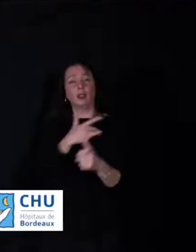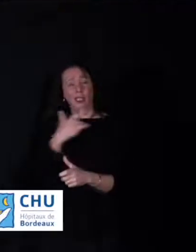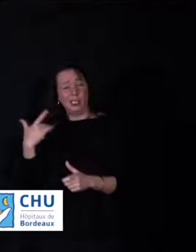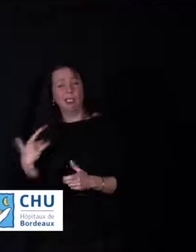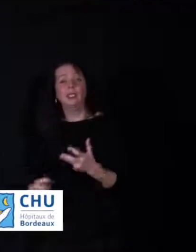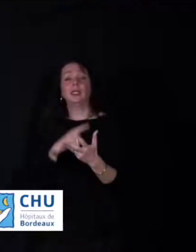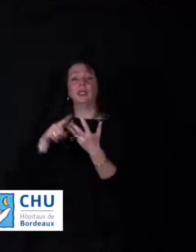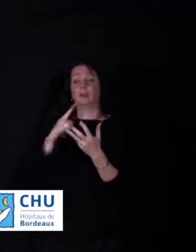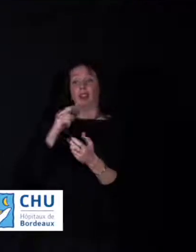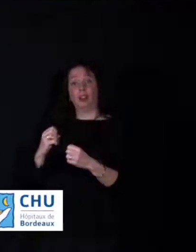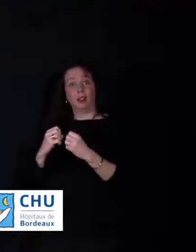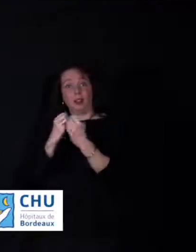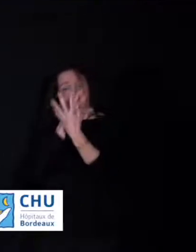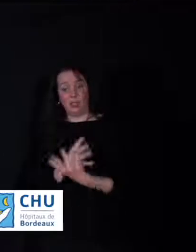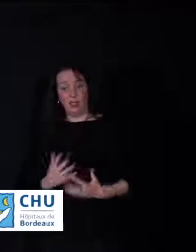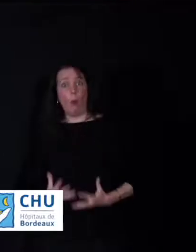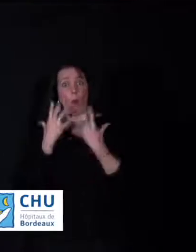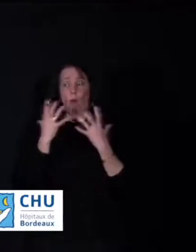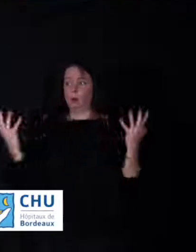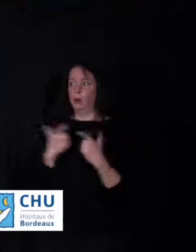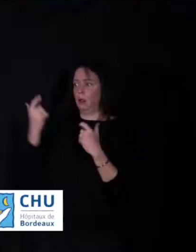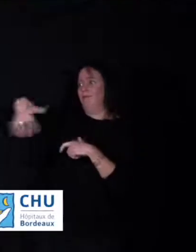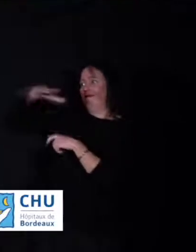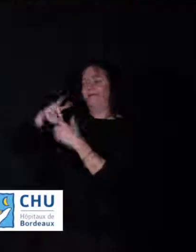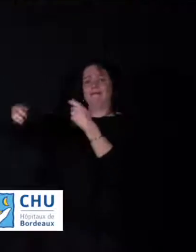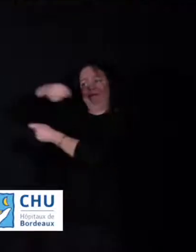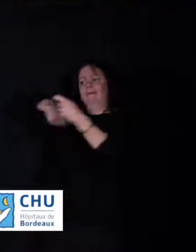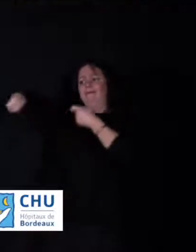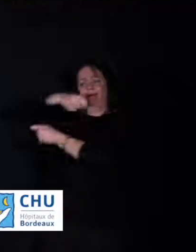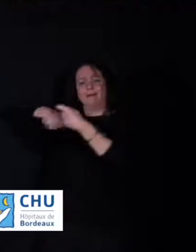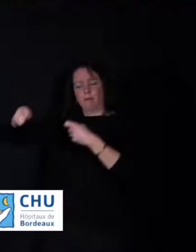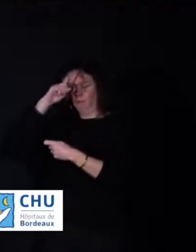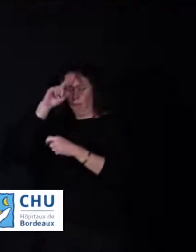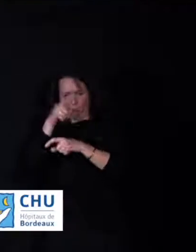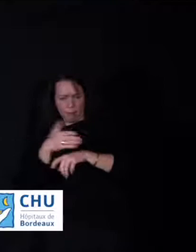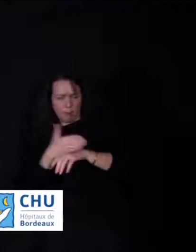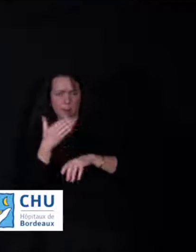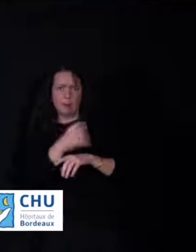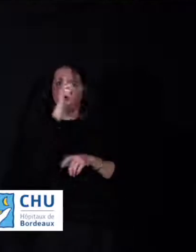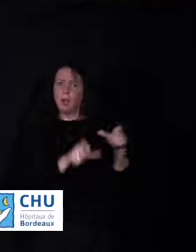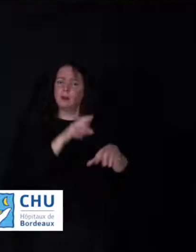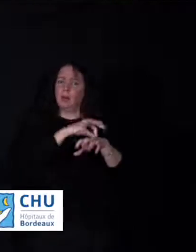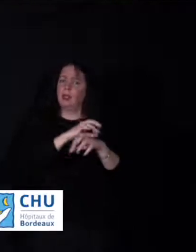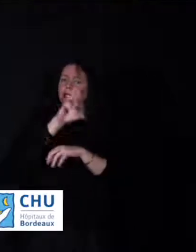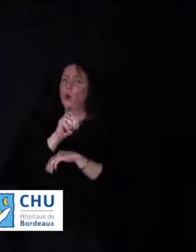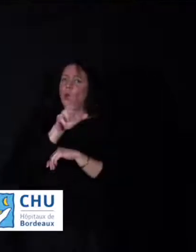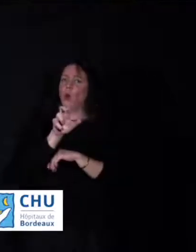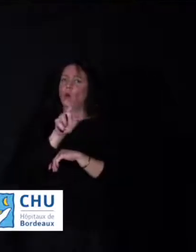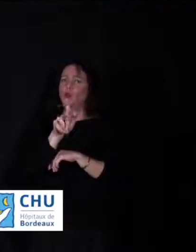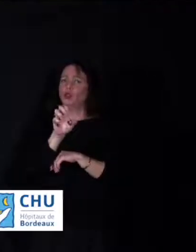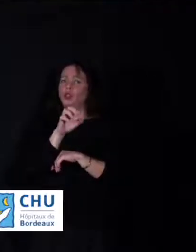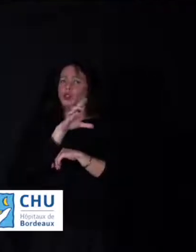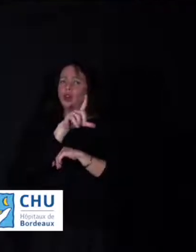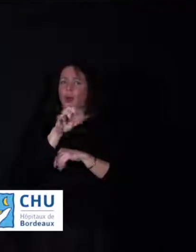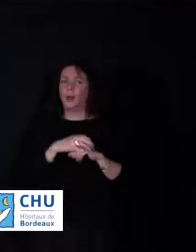qui ont essayé d'analyser ce qui s'était passé pour les cas hospitalisés de la rougeole. Brièvement, entre le